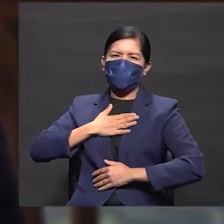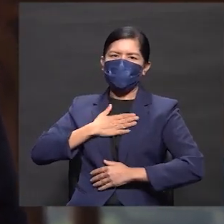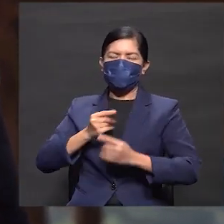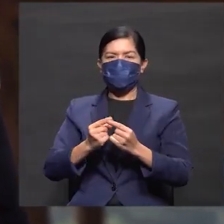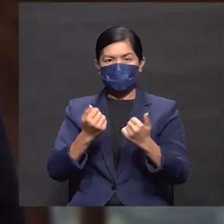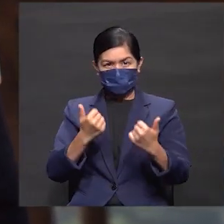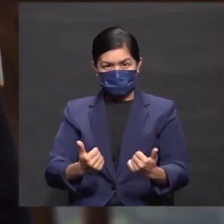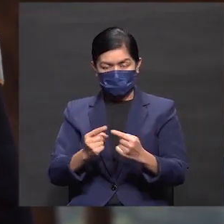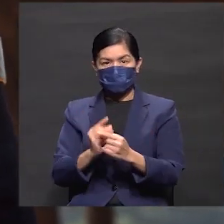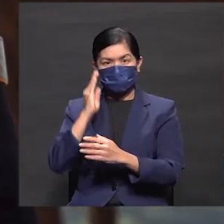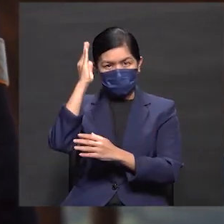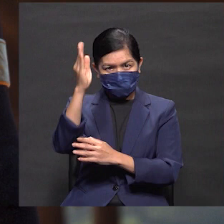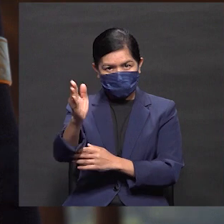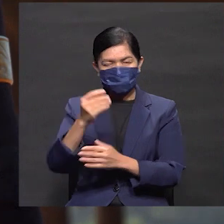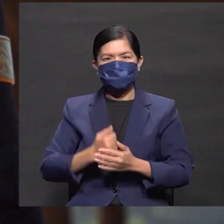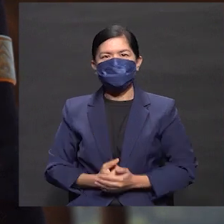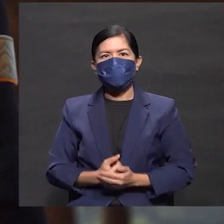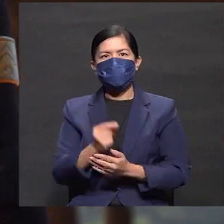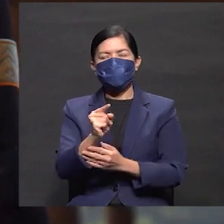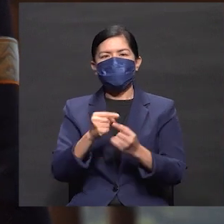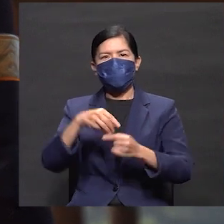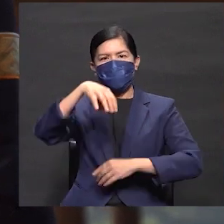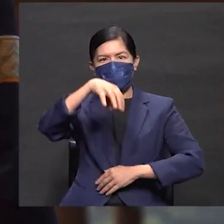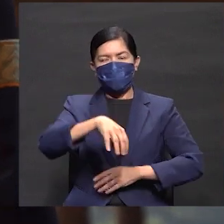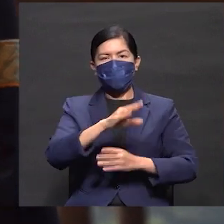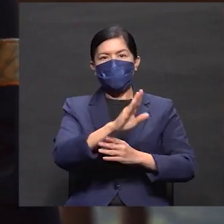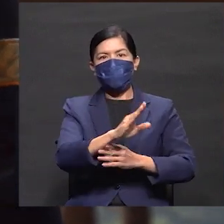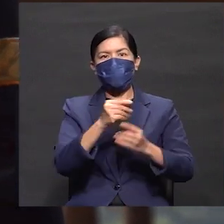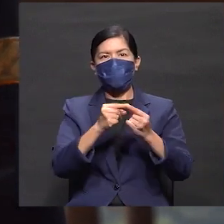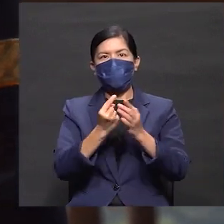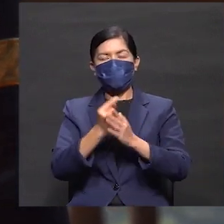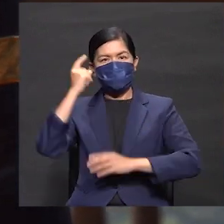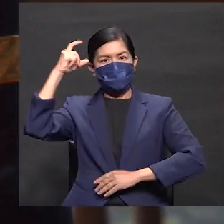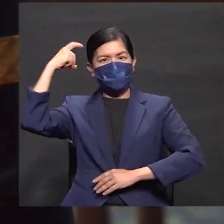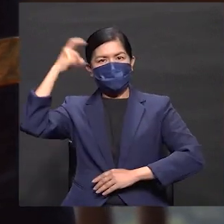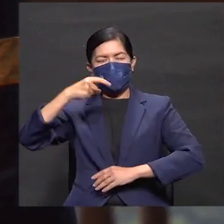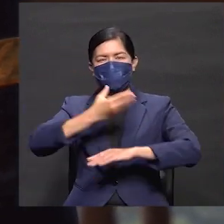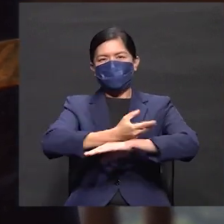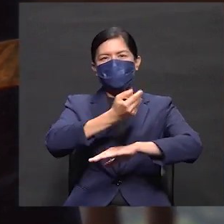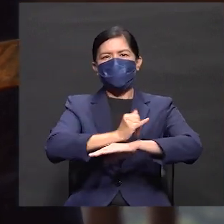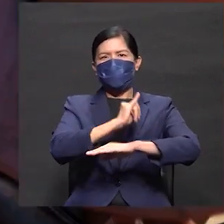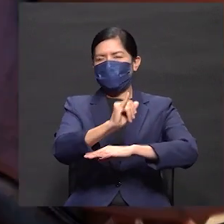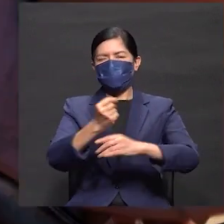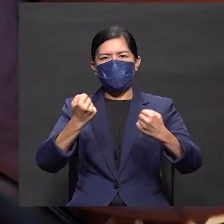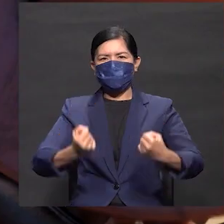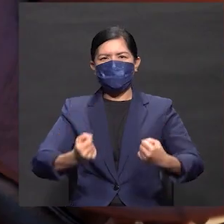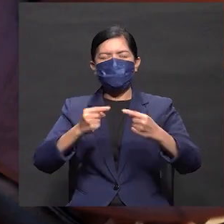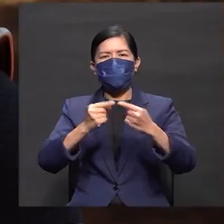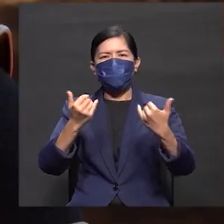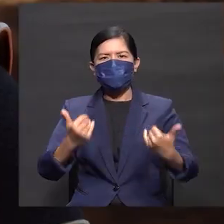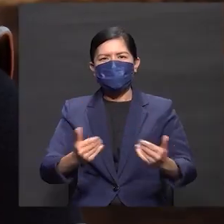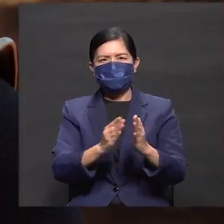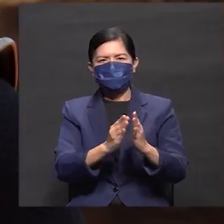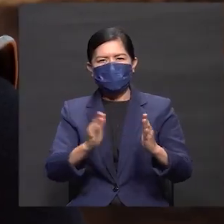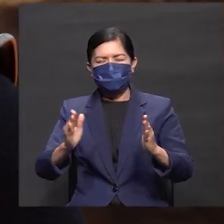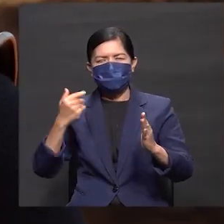องหน้ากรุงพระมหานครศรีอยุธยากับเมืองหงสาวดีขาดจากกันแต่วันนี้ไปตรา